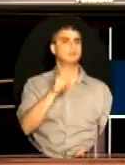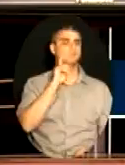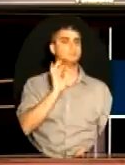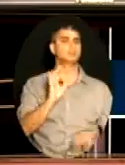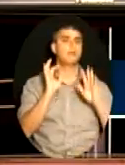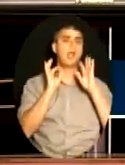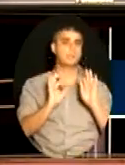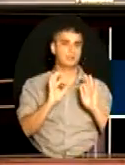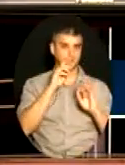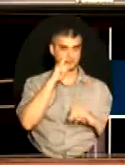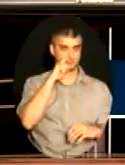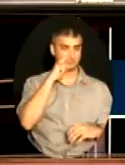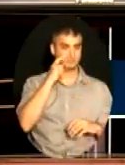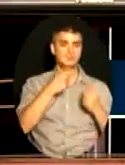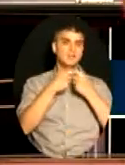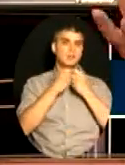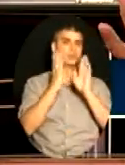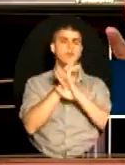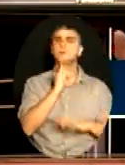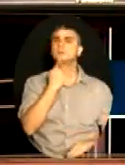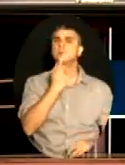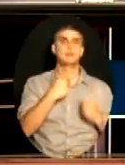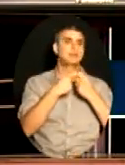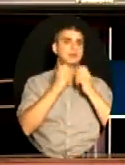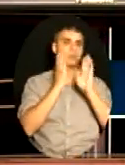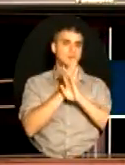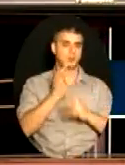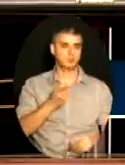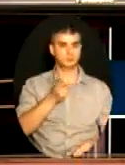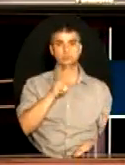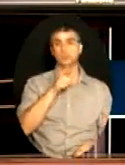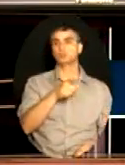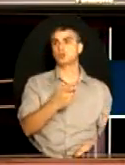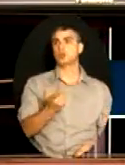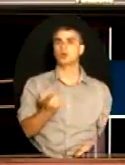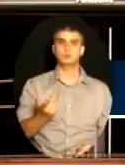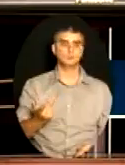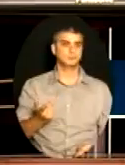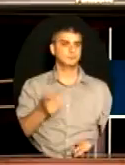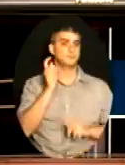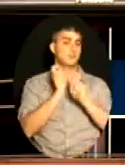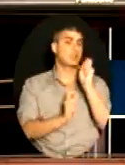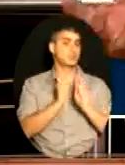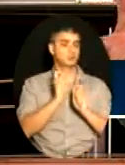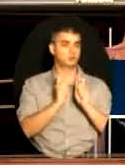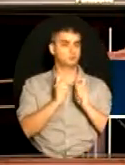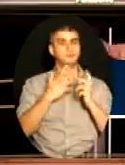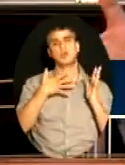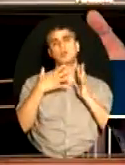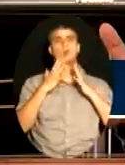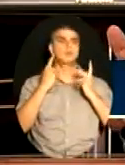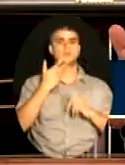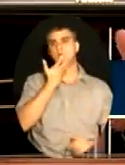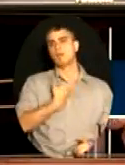בשמם האמיתי כארגון טרור. מה זה ארגון? שיש לו אנשים רוחניים, נקרא